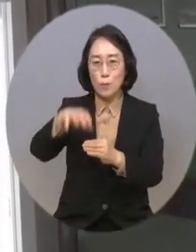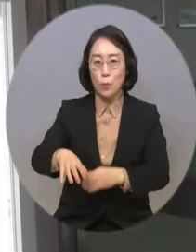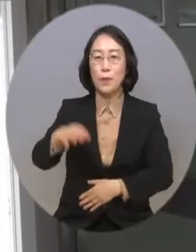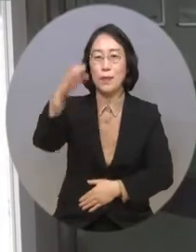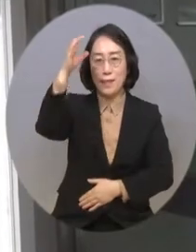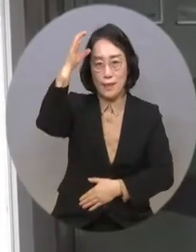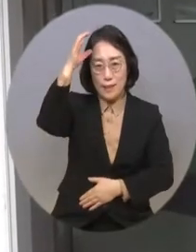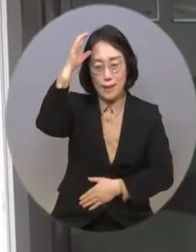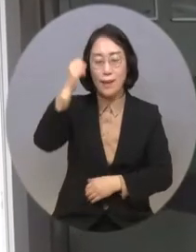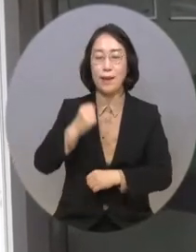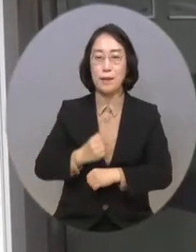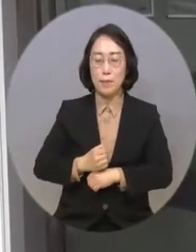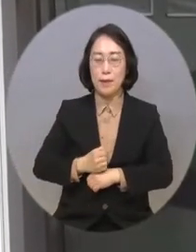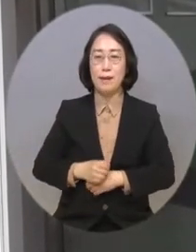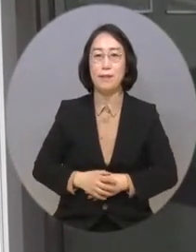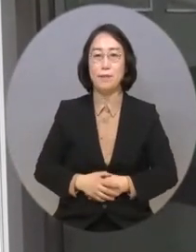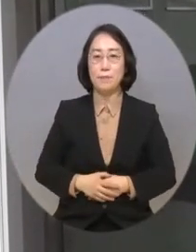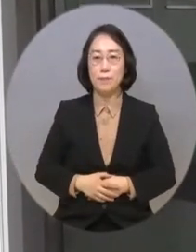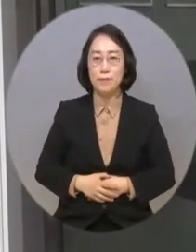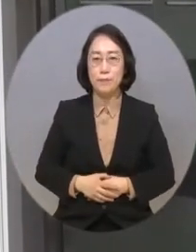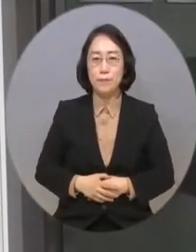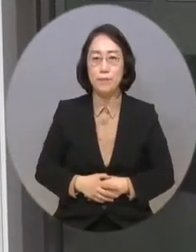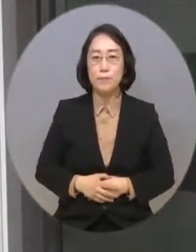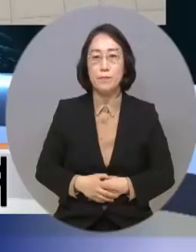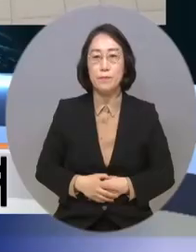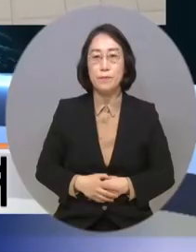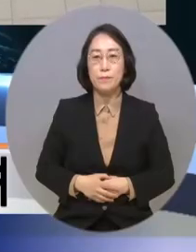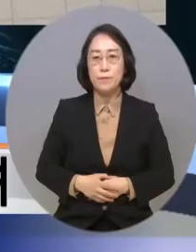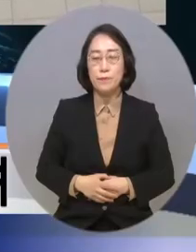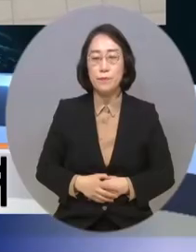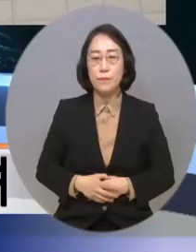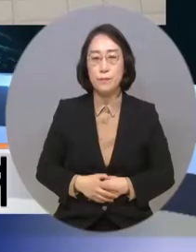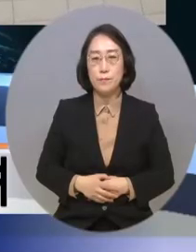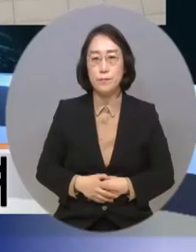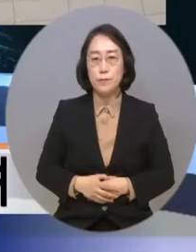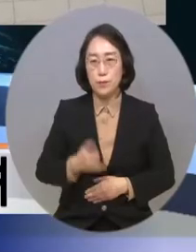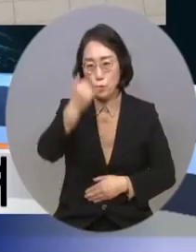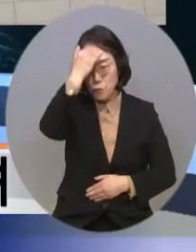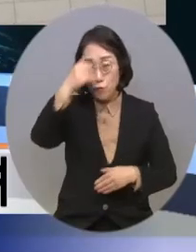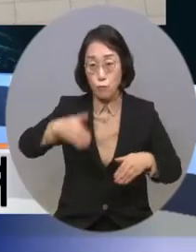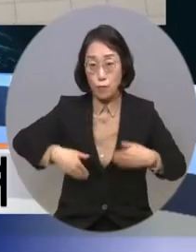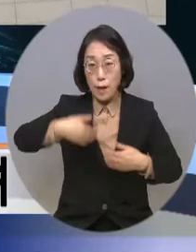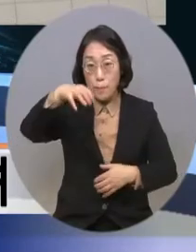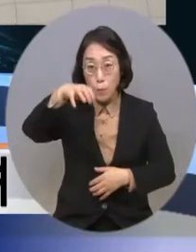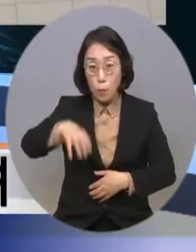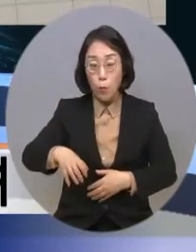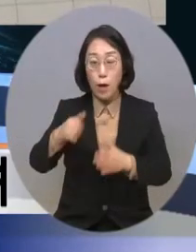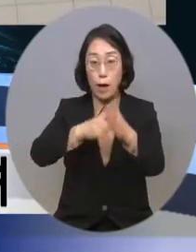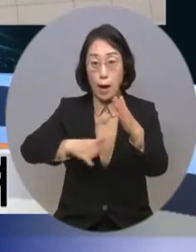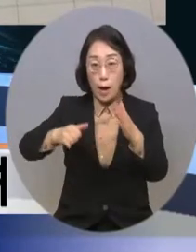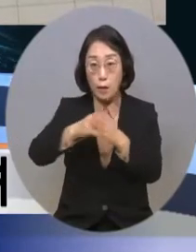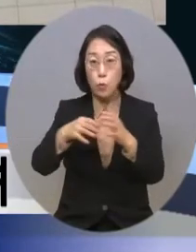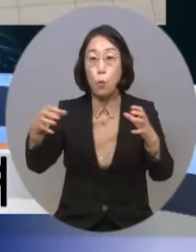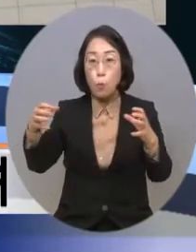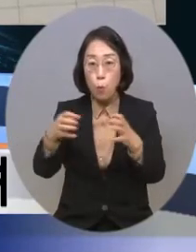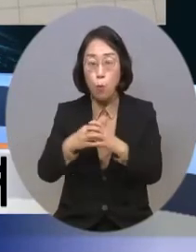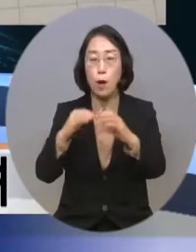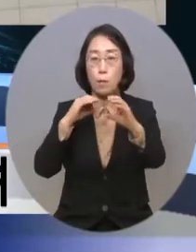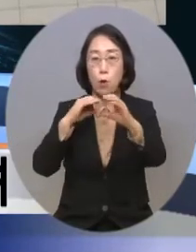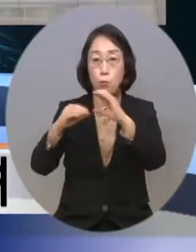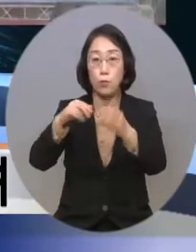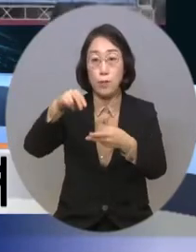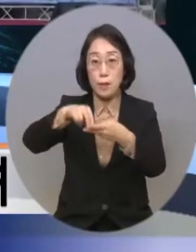기대됩니다. 복지TV 경기방송 정은선입니다. 충남 태안군의 가족 복합 커뮤니티 센터가